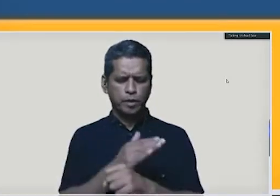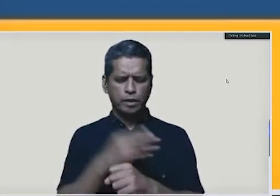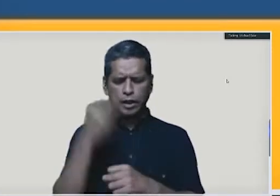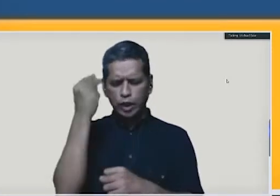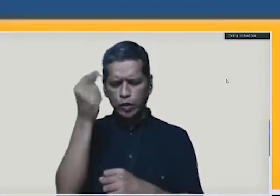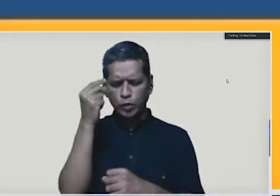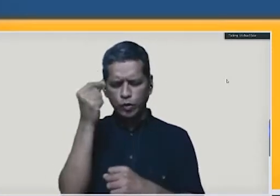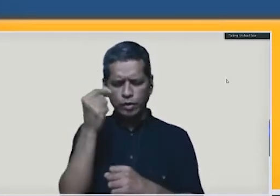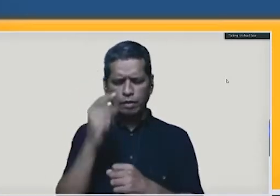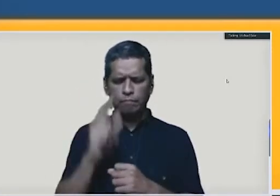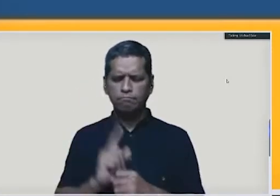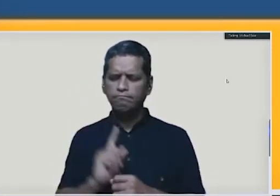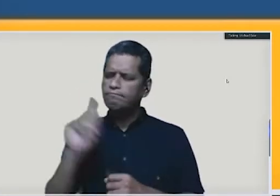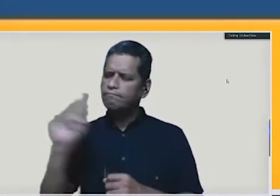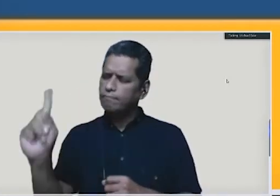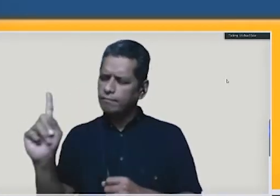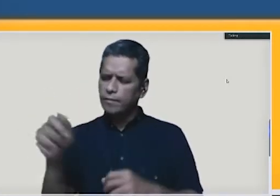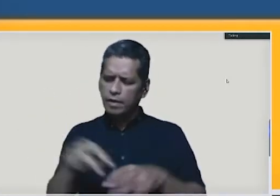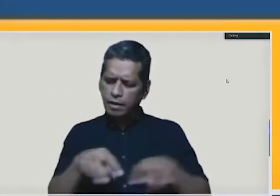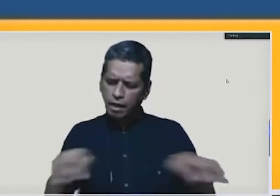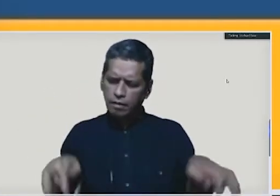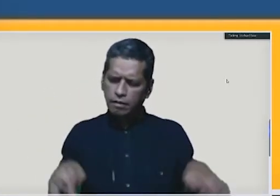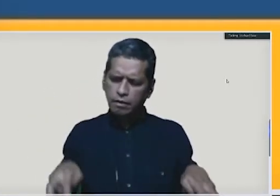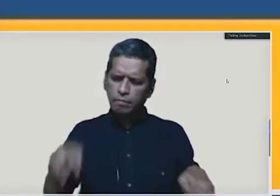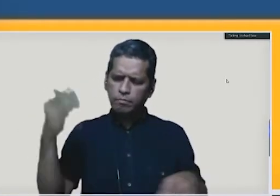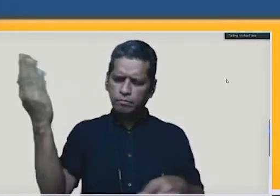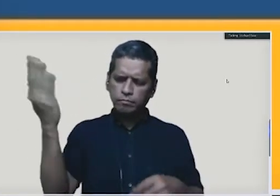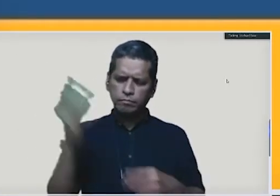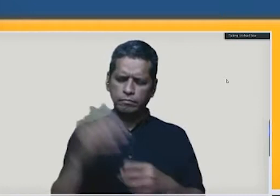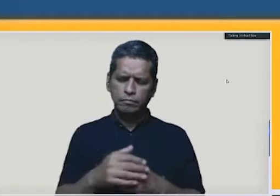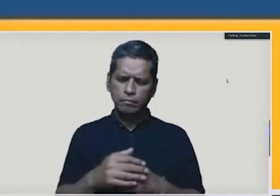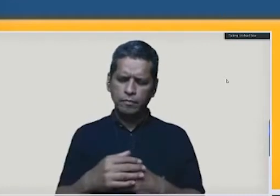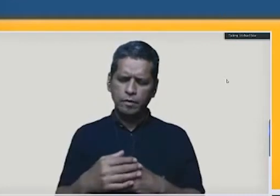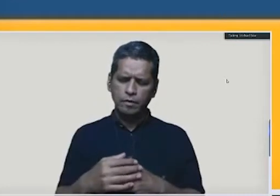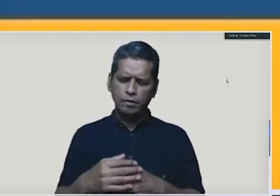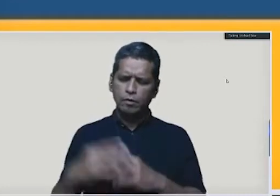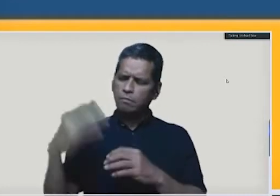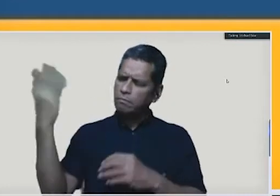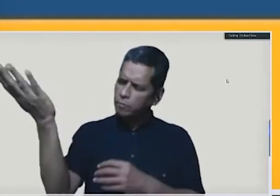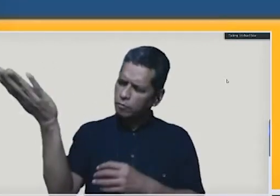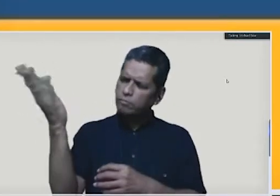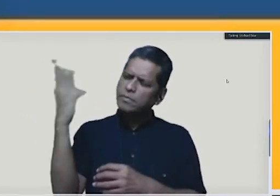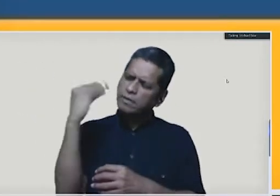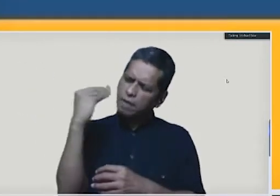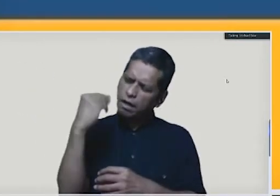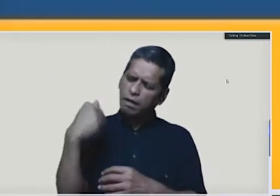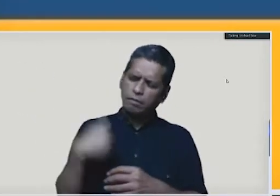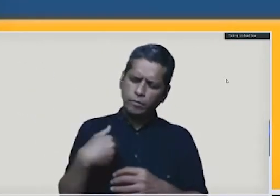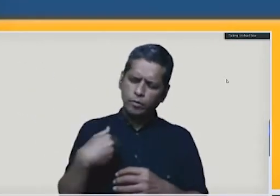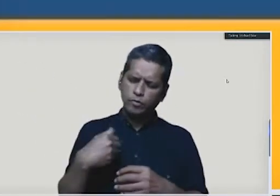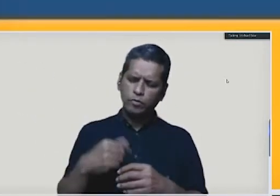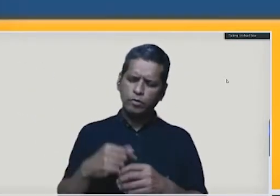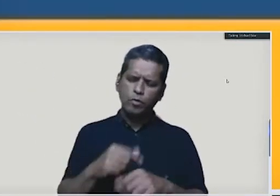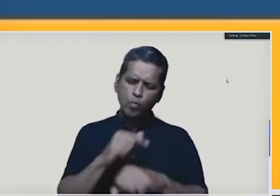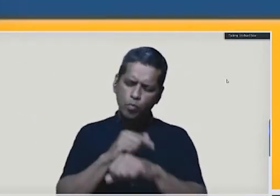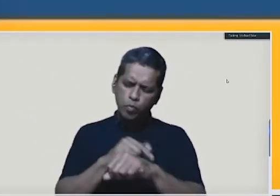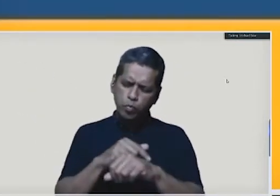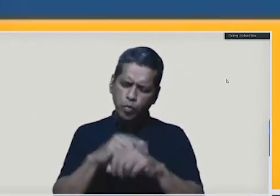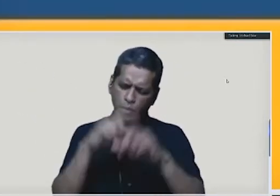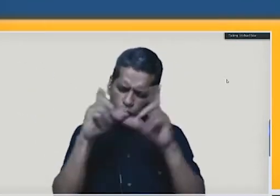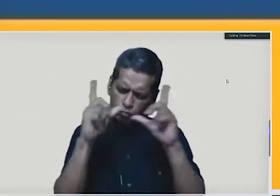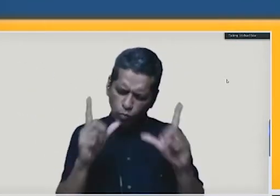menghampiri Tahta mu Bapak berbicaralah kepada kami buangkan dari hati kami Segala kenajisan